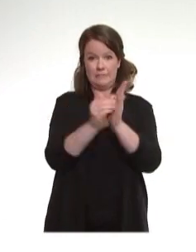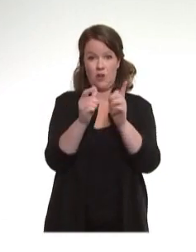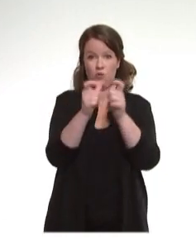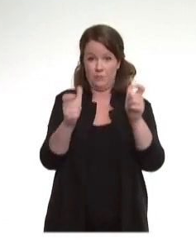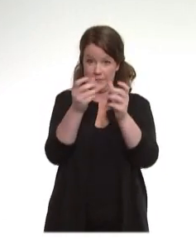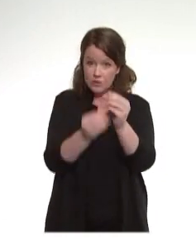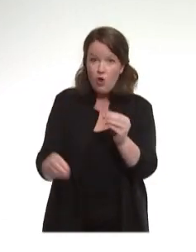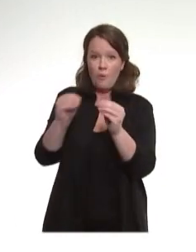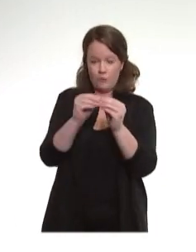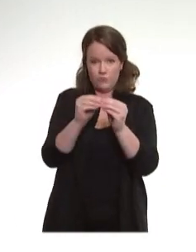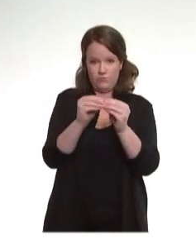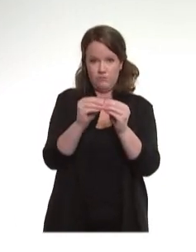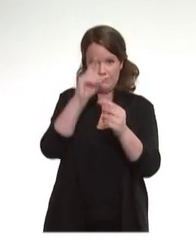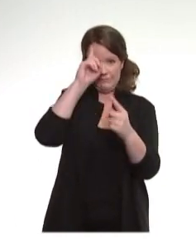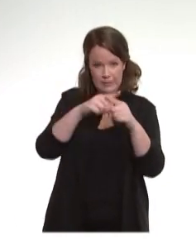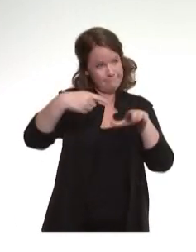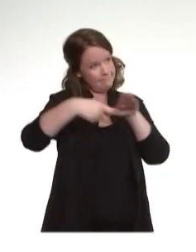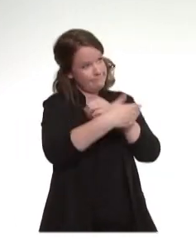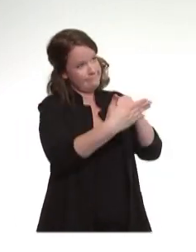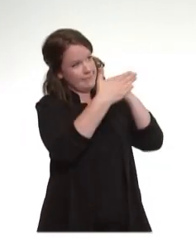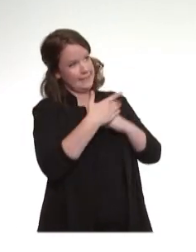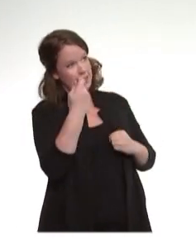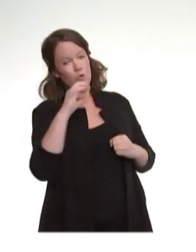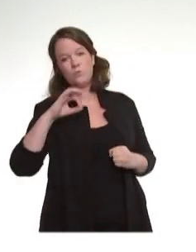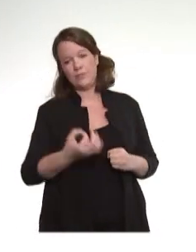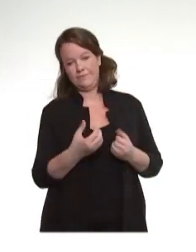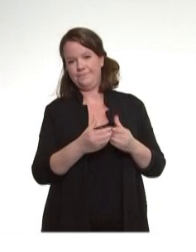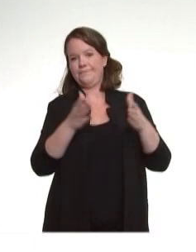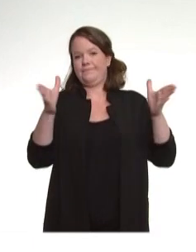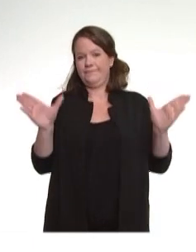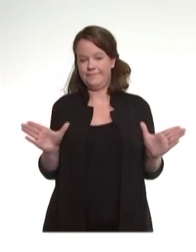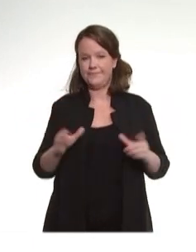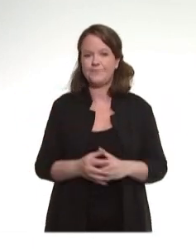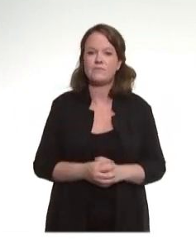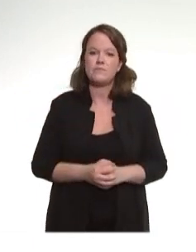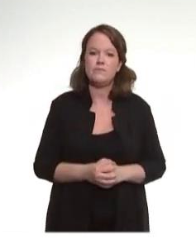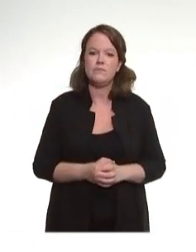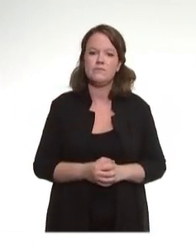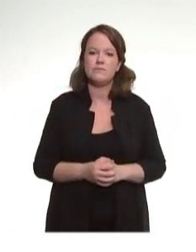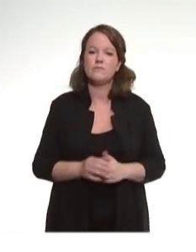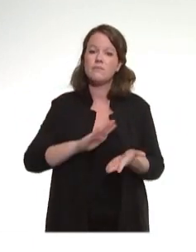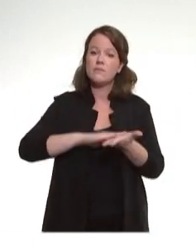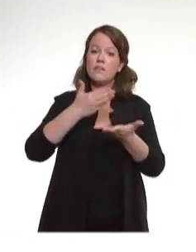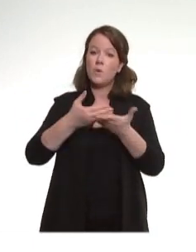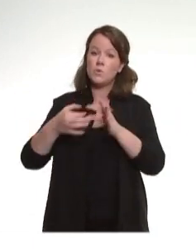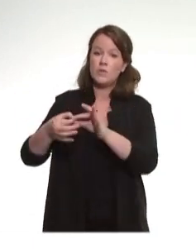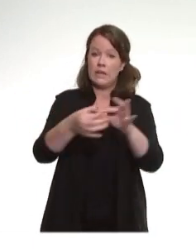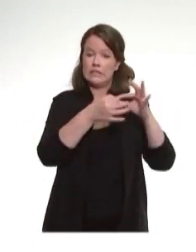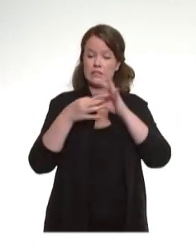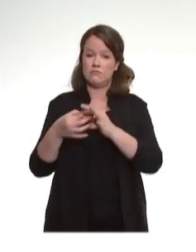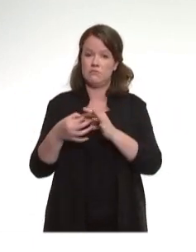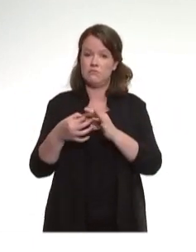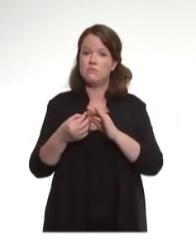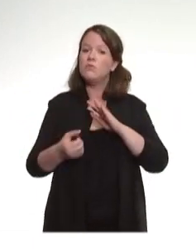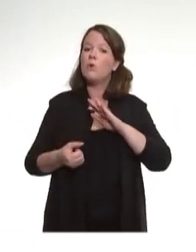de ce fonds de solidarité en deuxième lieu cette aide du fonds de solidarité était réservée aux